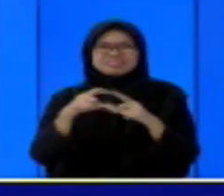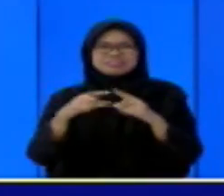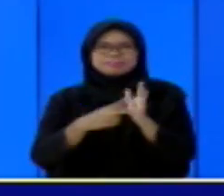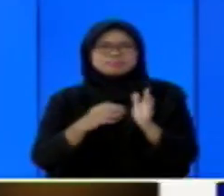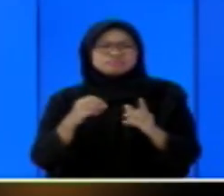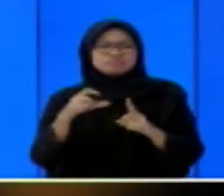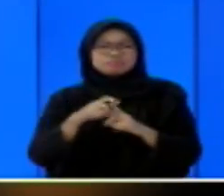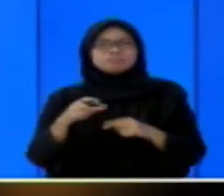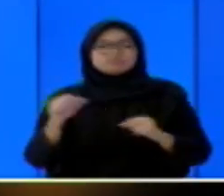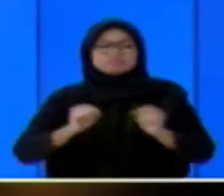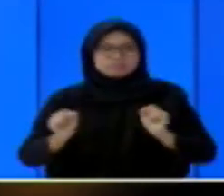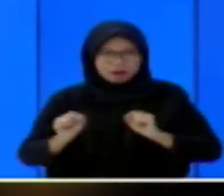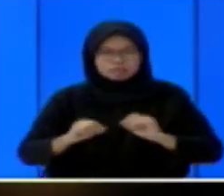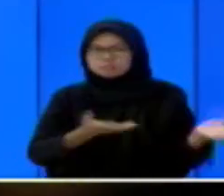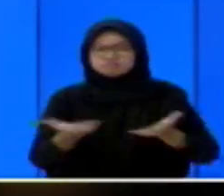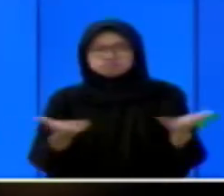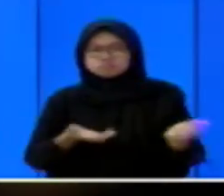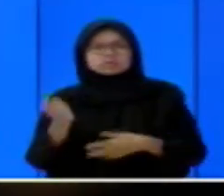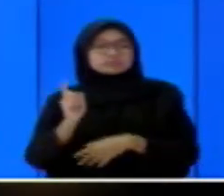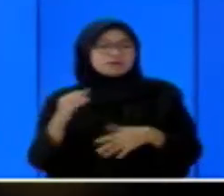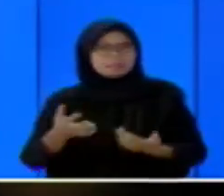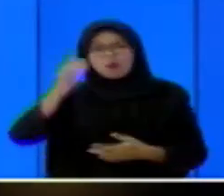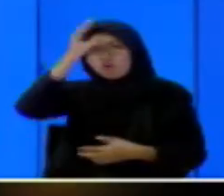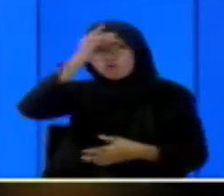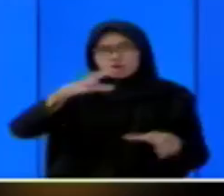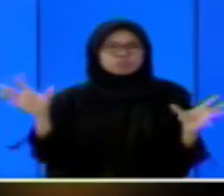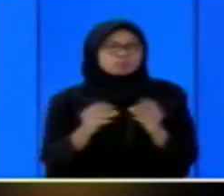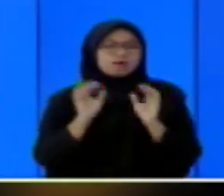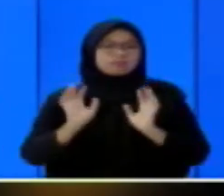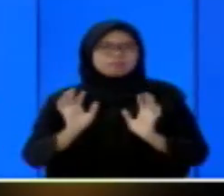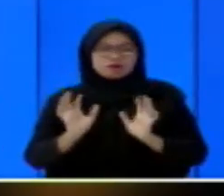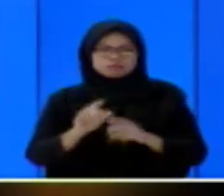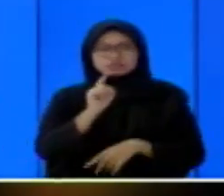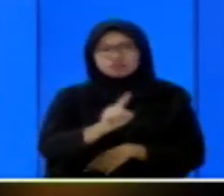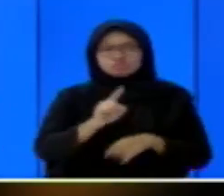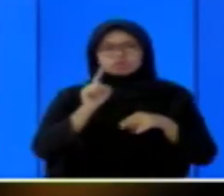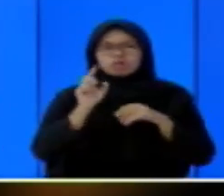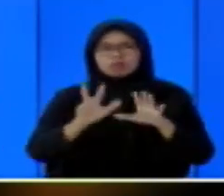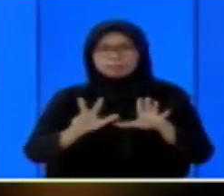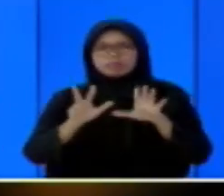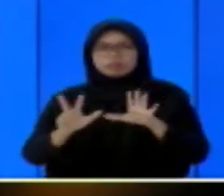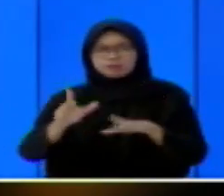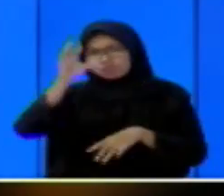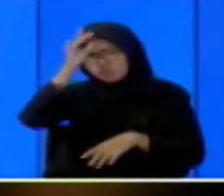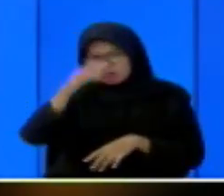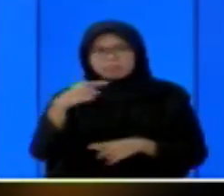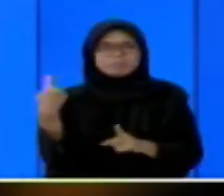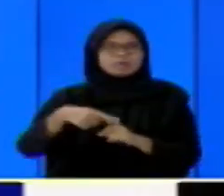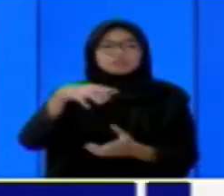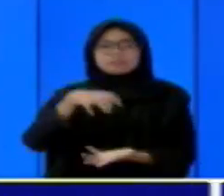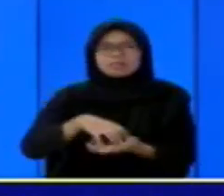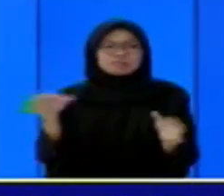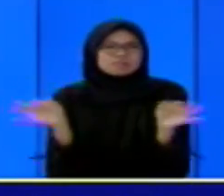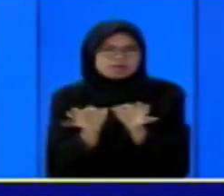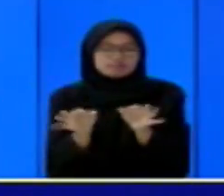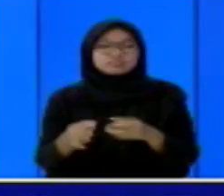188, yang itu juga berada di dekat kita, sudah di dekat kita, sehingga kita putuskan, saya perintahkan untuk